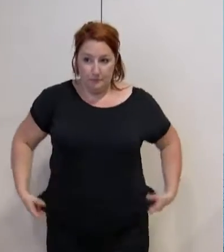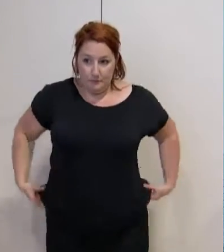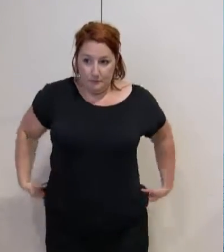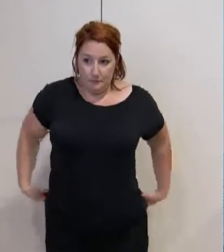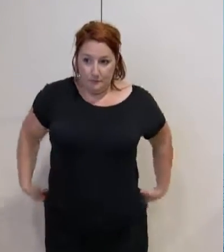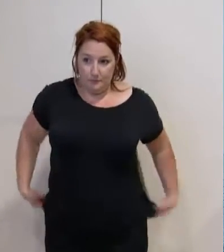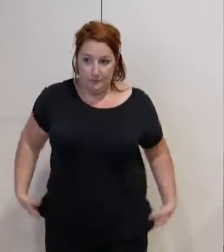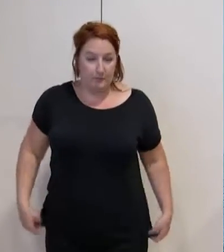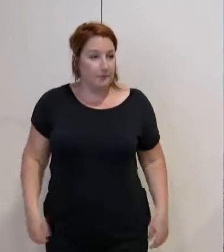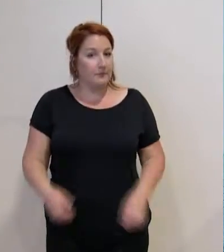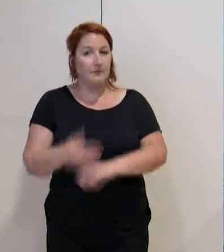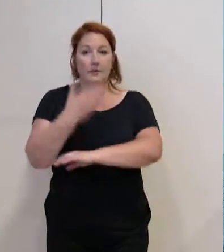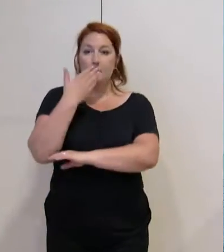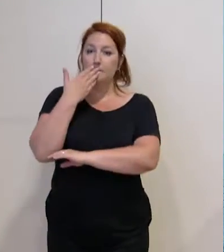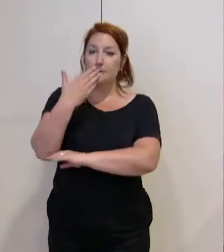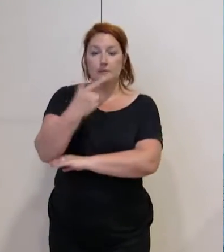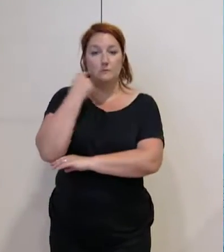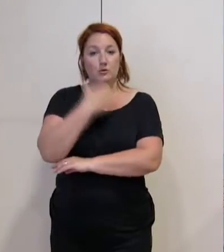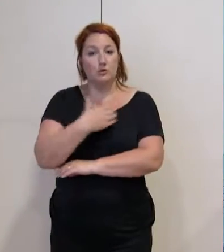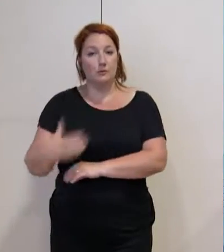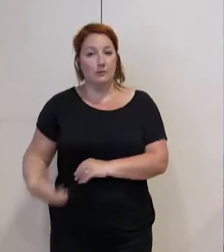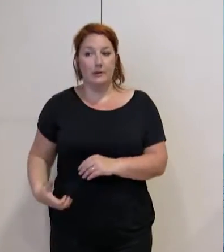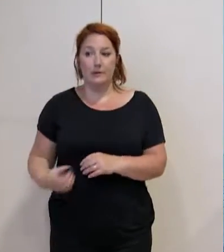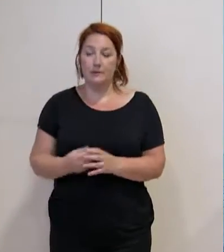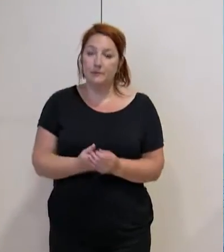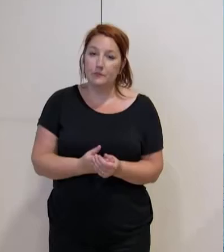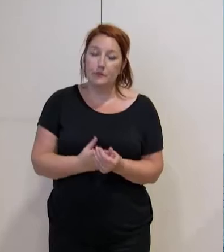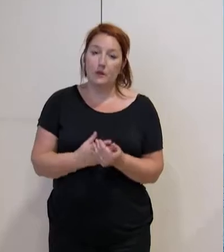Merci, Monsieur le maire. Alors,